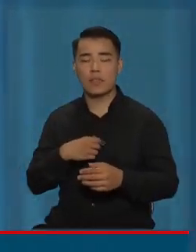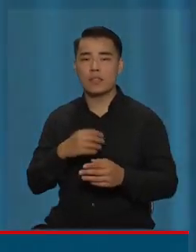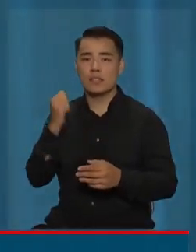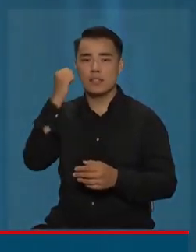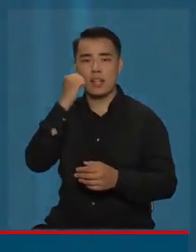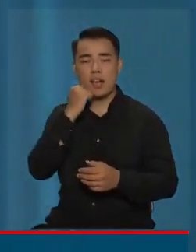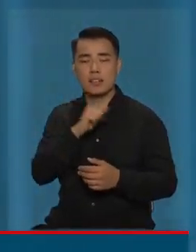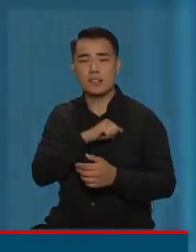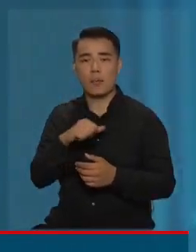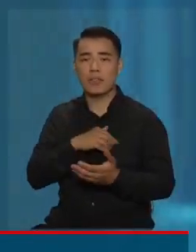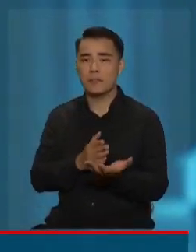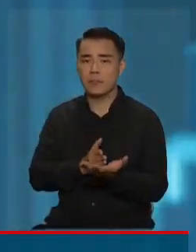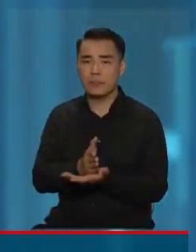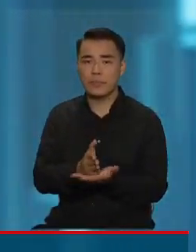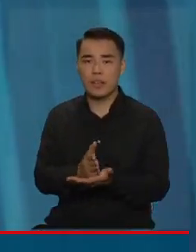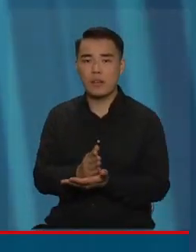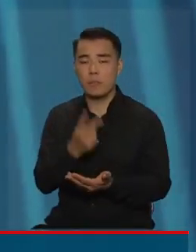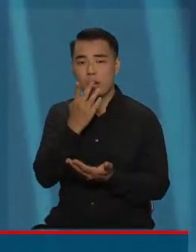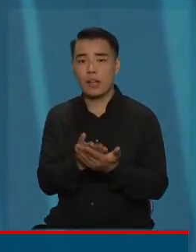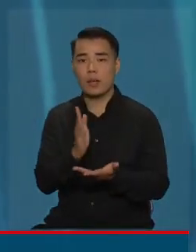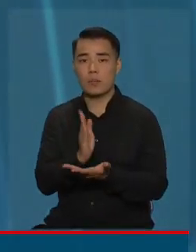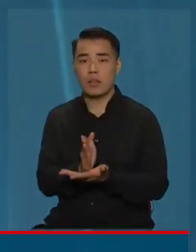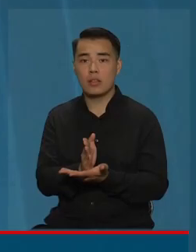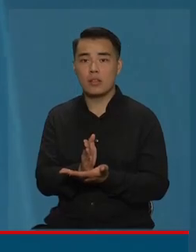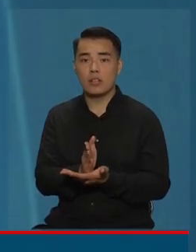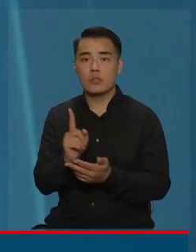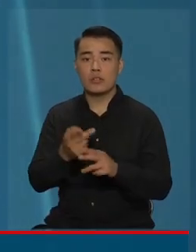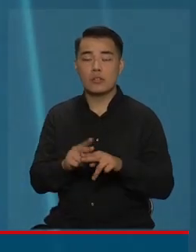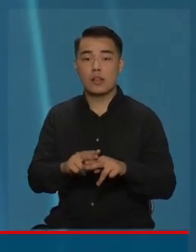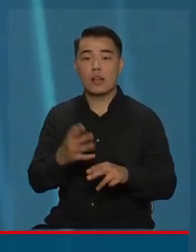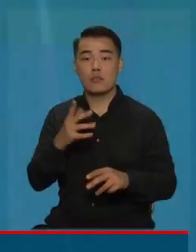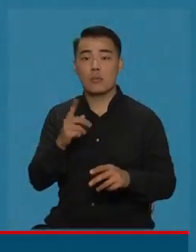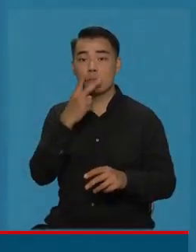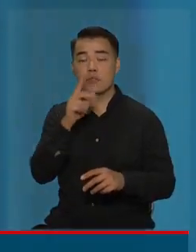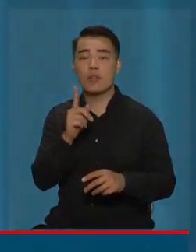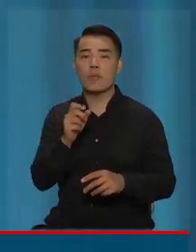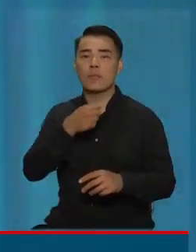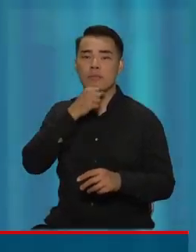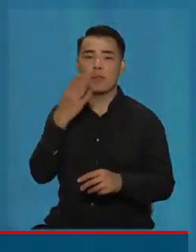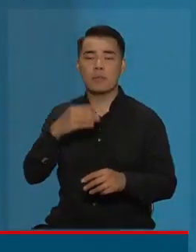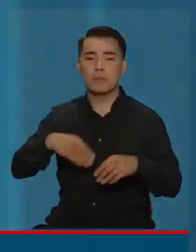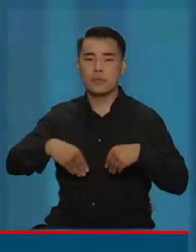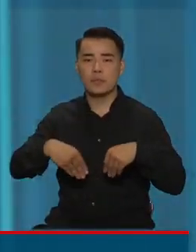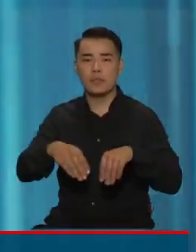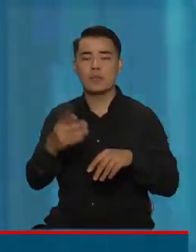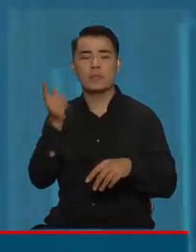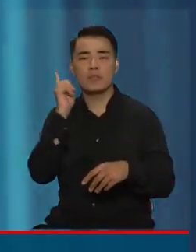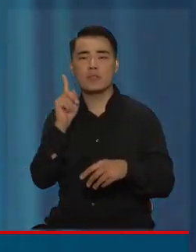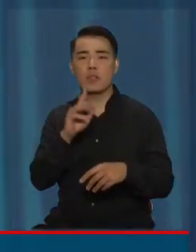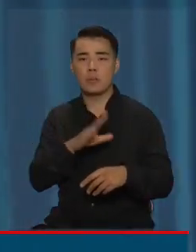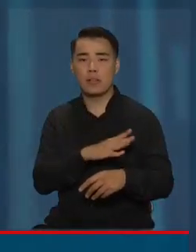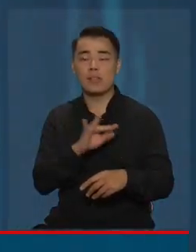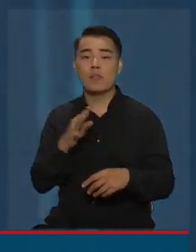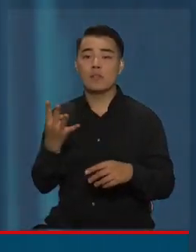ең озықты ғылымның бірі болып саналады. Біздіңге қарасақ, әлі ана атамыз еккенде әлі солай егіп жүрміз.